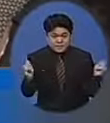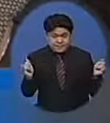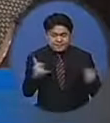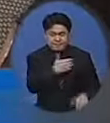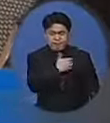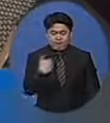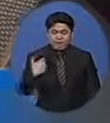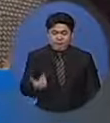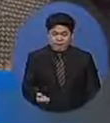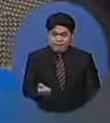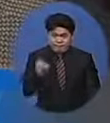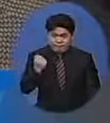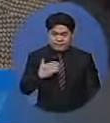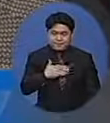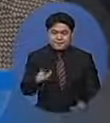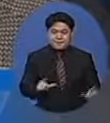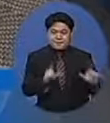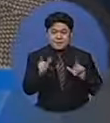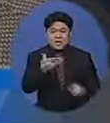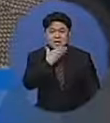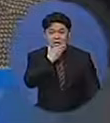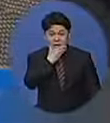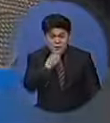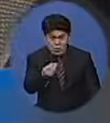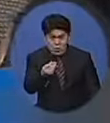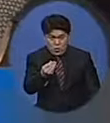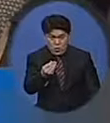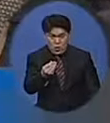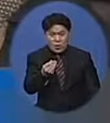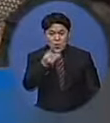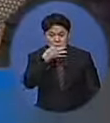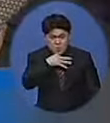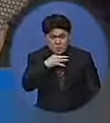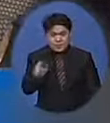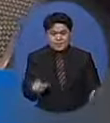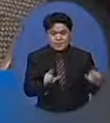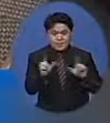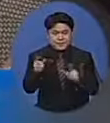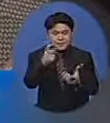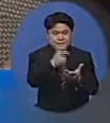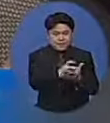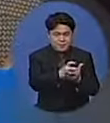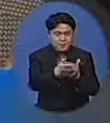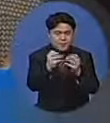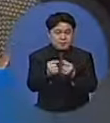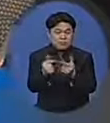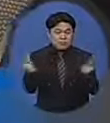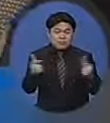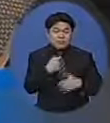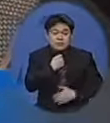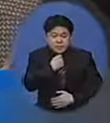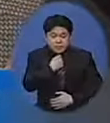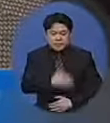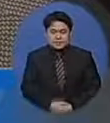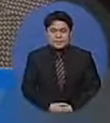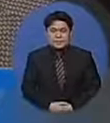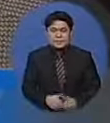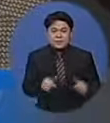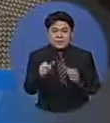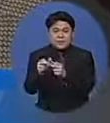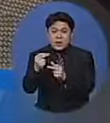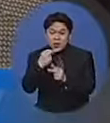갖고 자신의 삶을 행복하게 의미 있게 살 수 있는 그런 제도들이 좀 많이 생겼으면 좋겠고요.